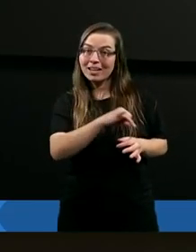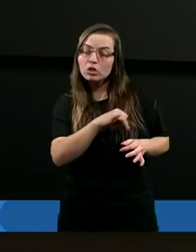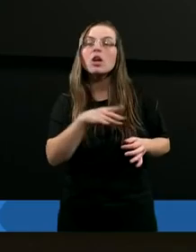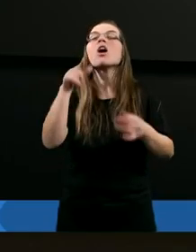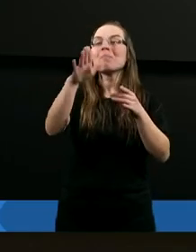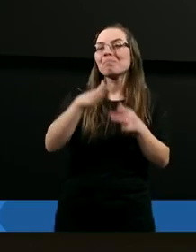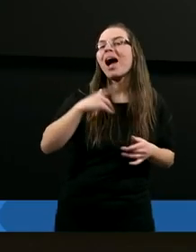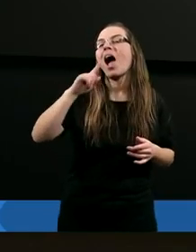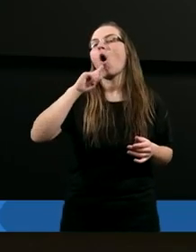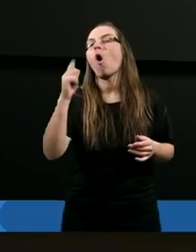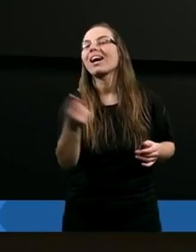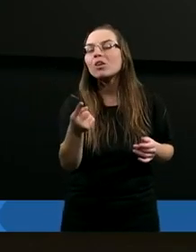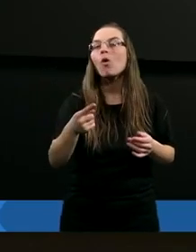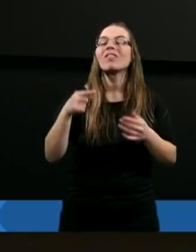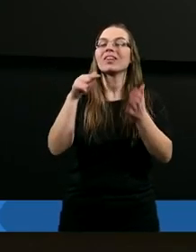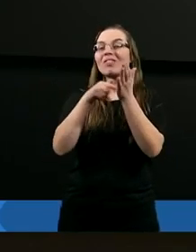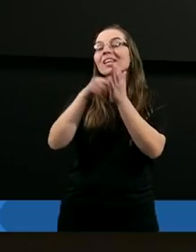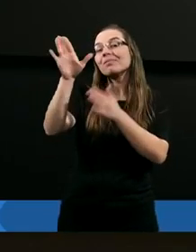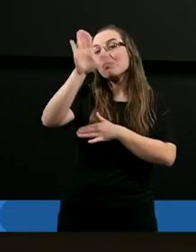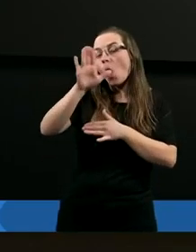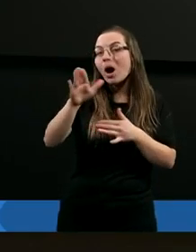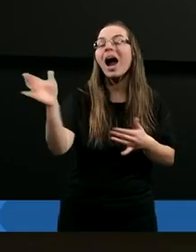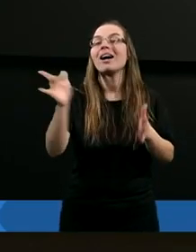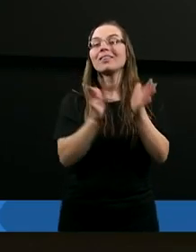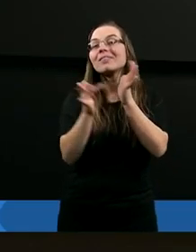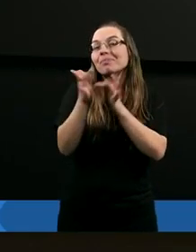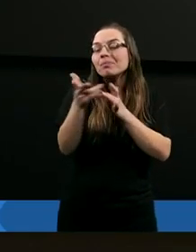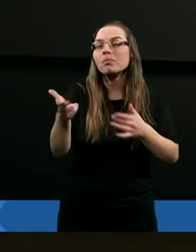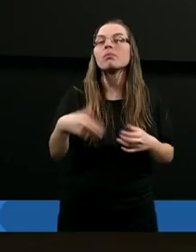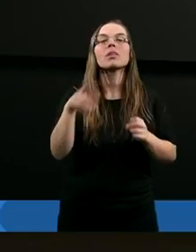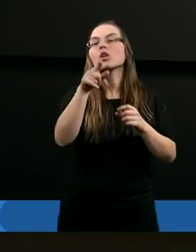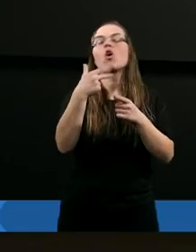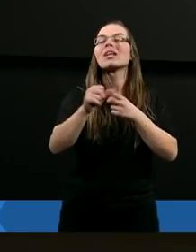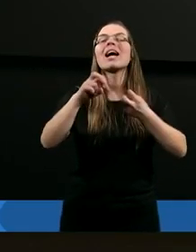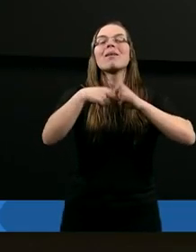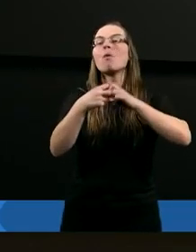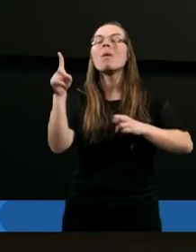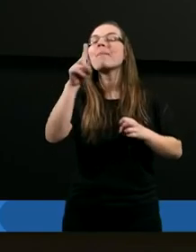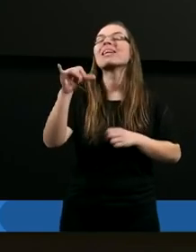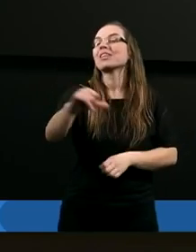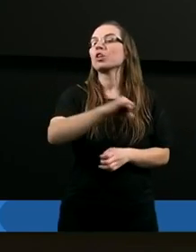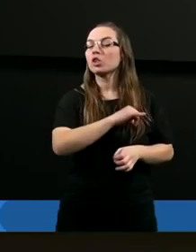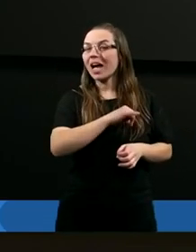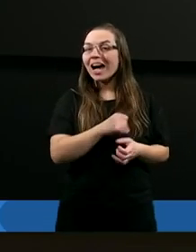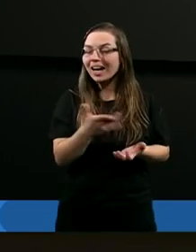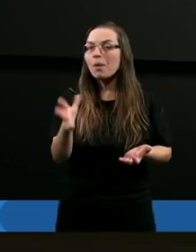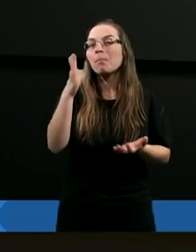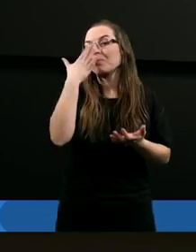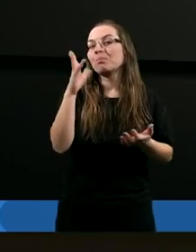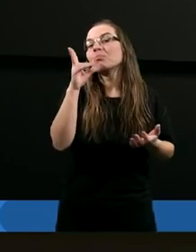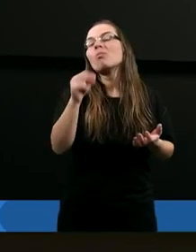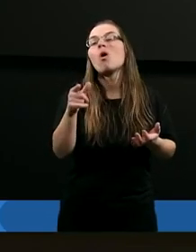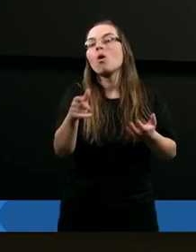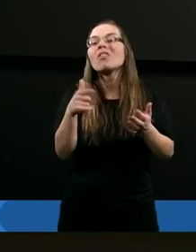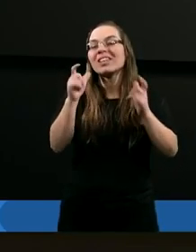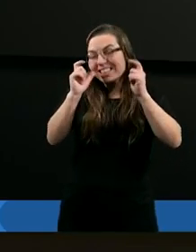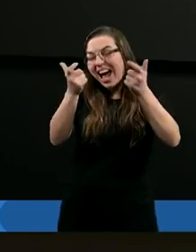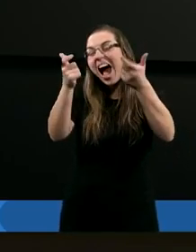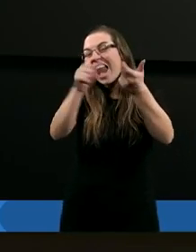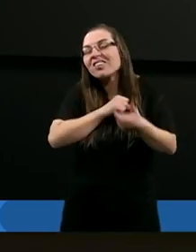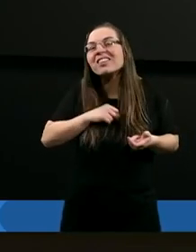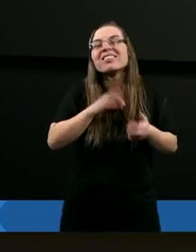orędownika u Ojca. Więc dla Pana Boga tak naprawdę nie jest problem z grzechem, bo zdarza